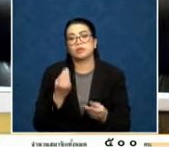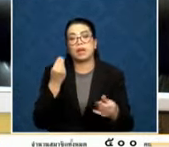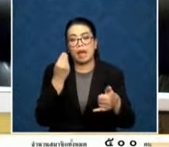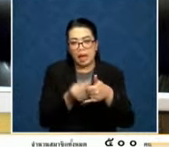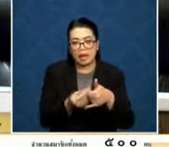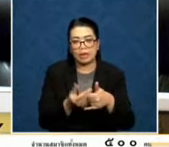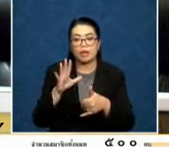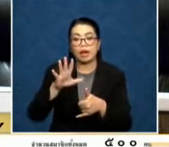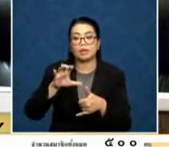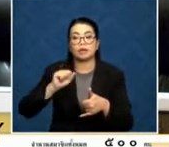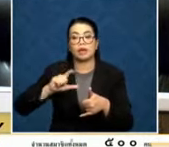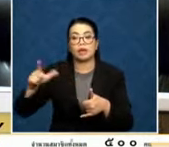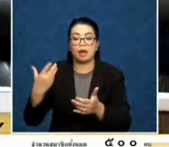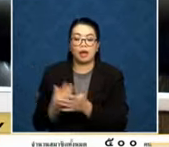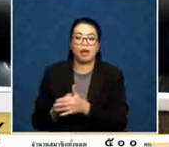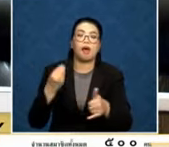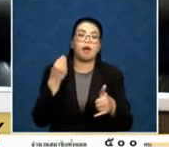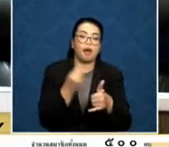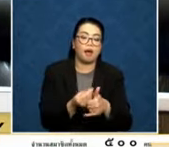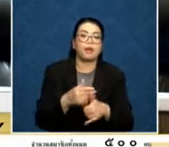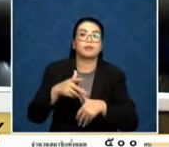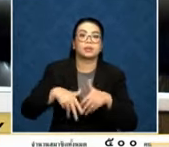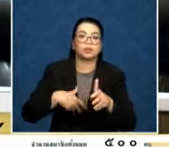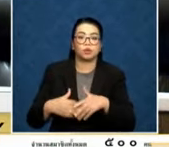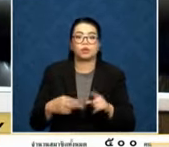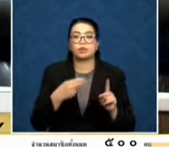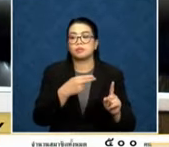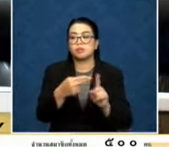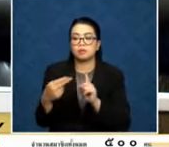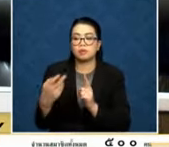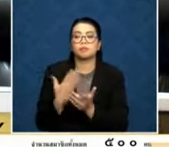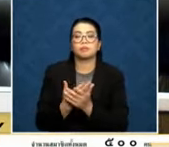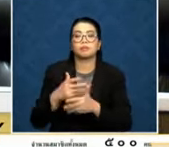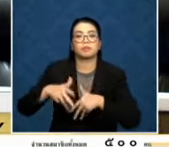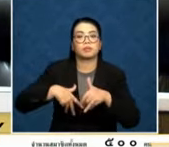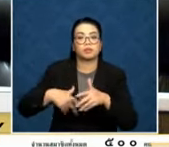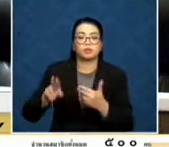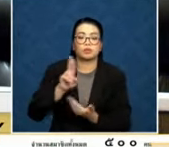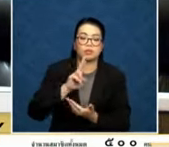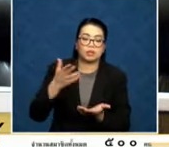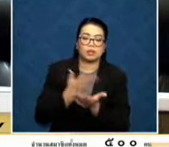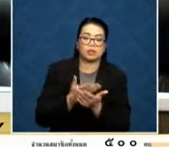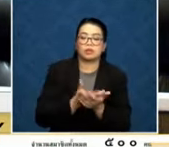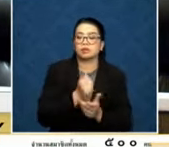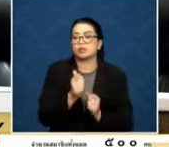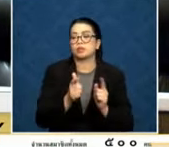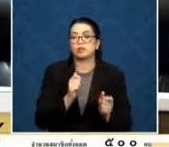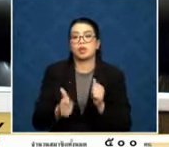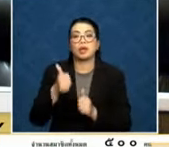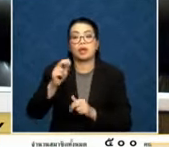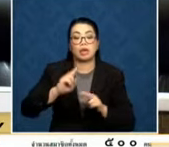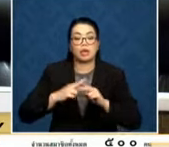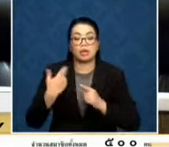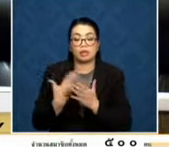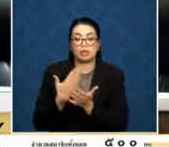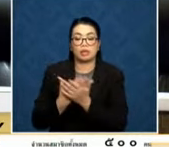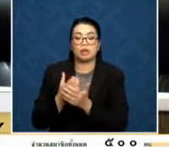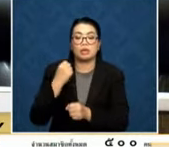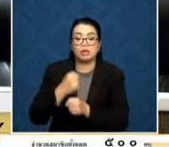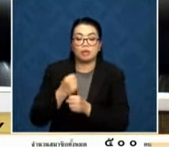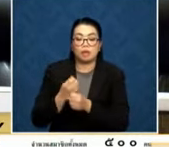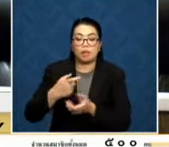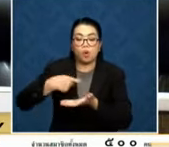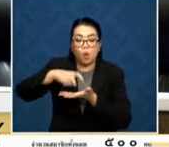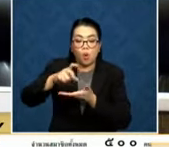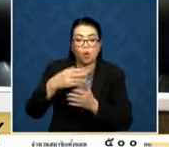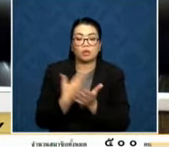ถ้ากู้มา 500,000ล้านเงิน 5แสนล้านถึงมือประชาชนทุกบาทอย่างนี้ผมยินดีสนับสนุนแต่ถ้าท่านจะต้องทำโครงการDigital